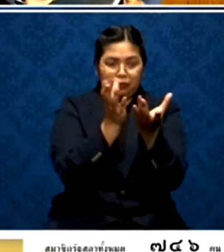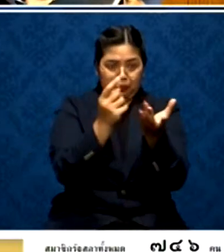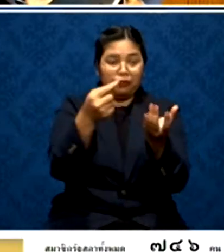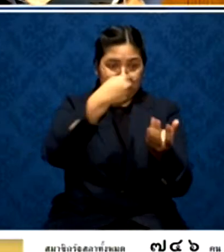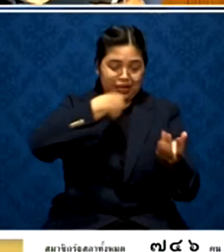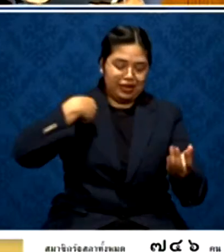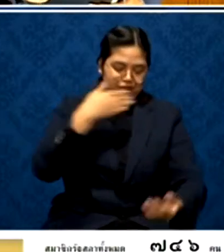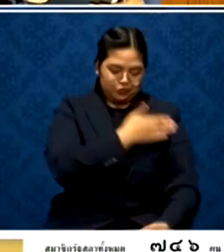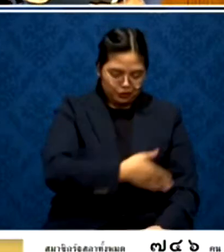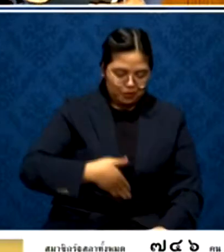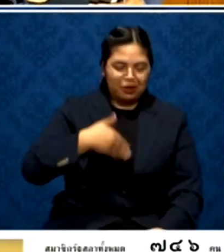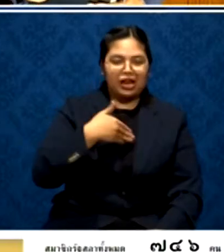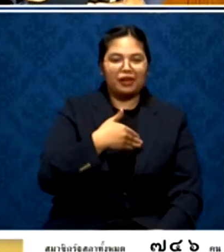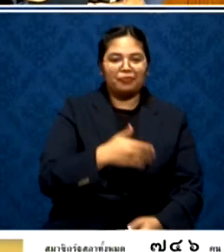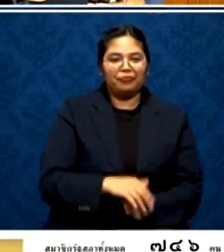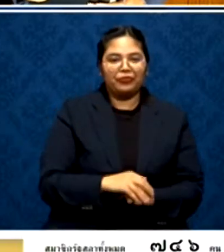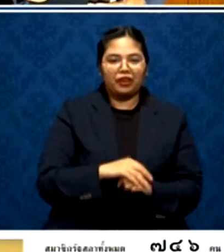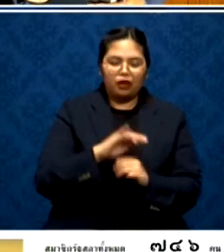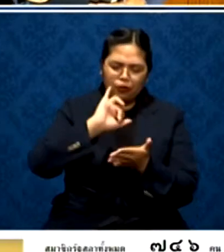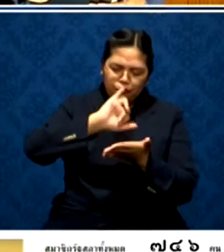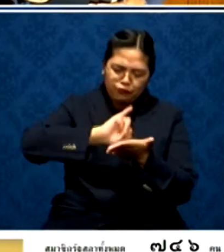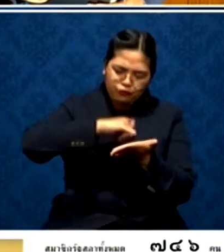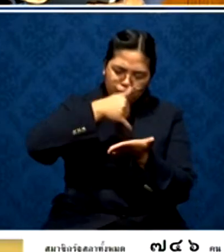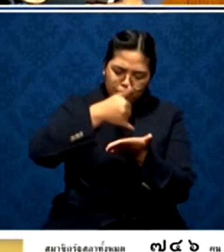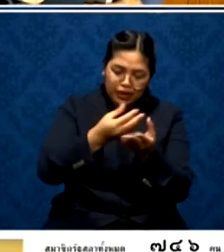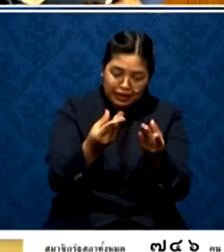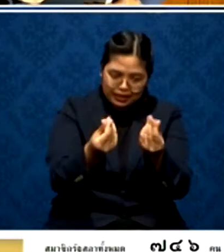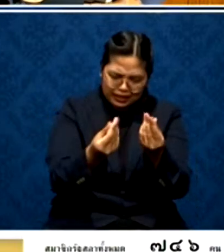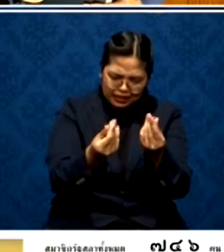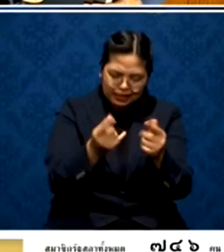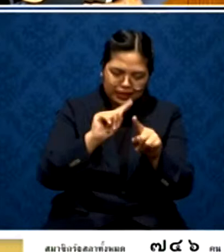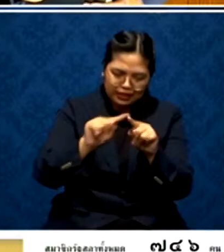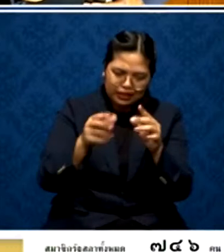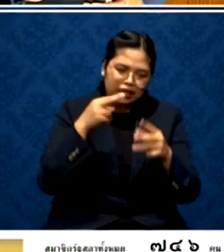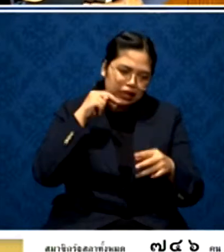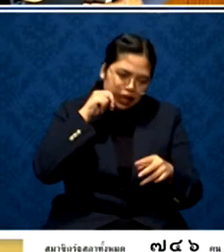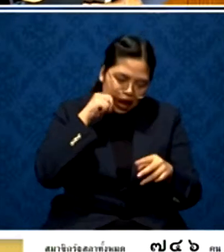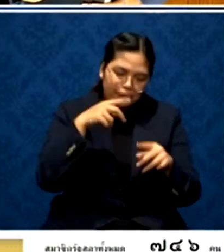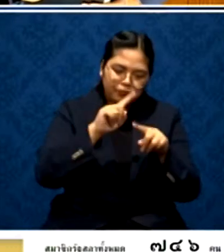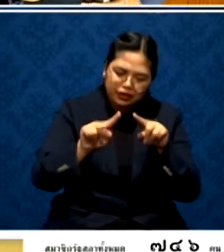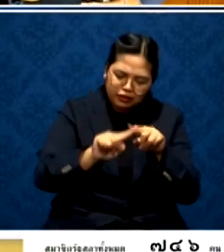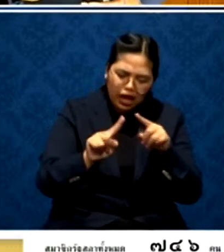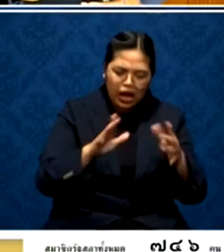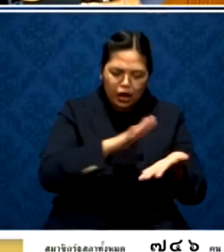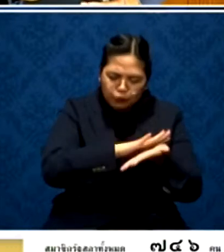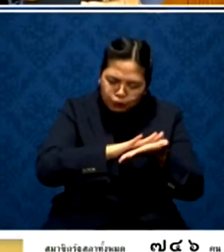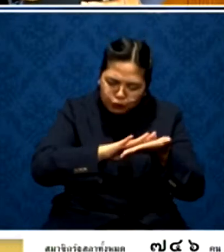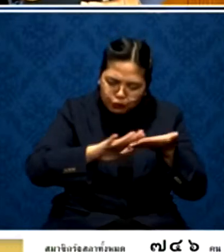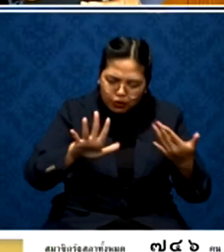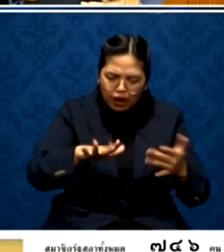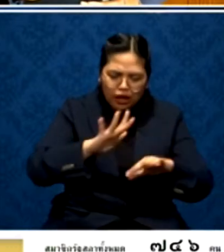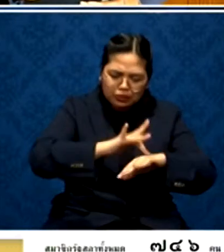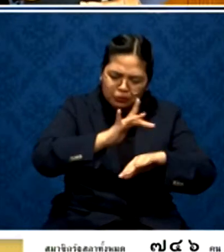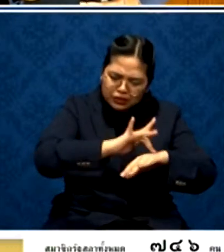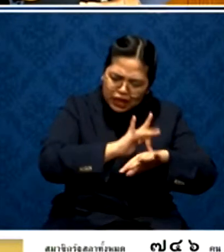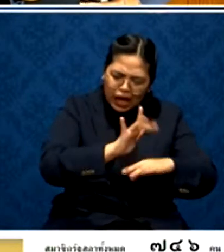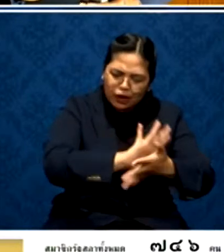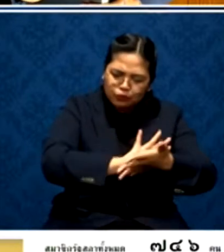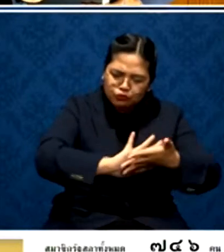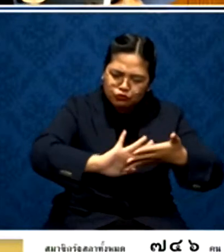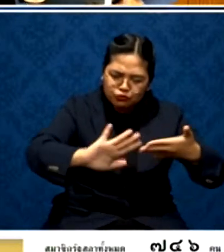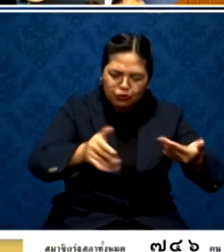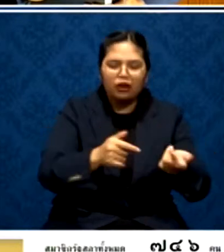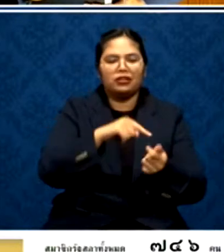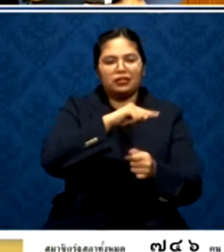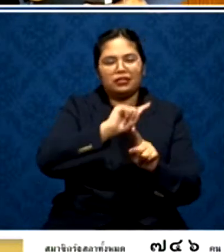สริมและเร่งฟื้นฟูความสมบูรณ์ของดินและน้ำคืนสู่ธรรมชาติรักษาความสมดุลของระ